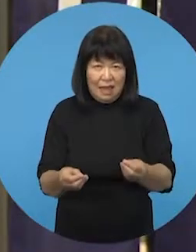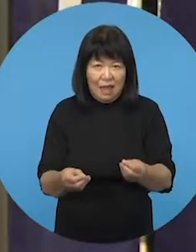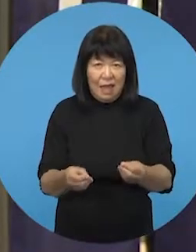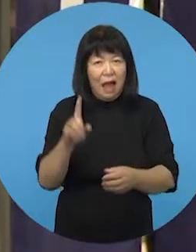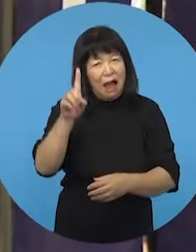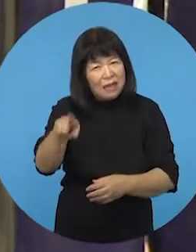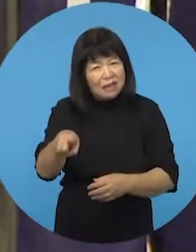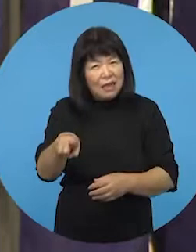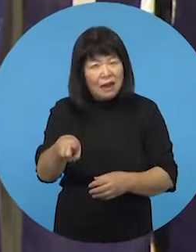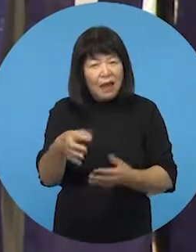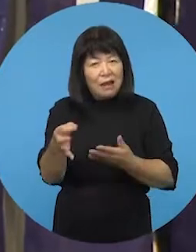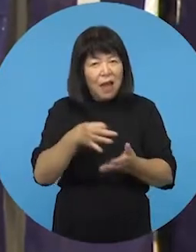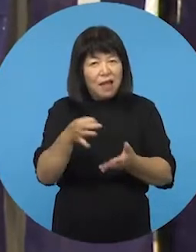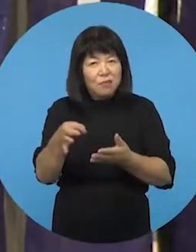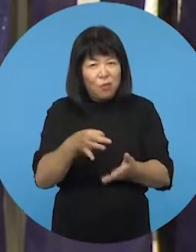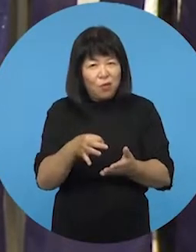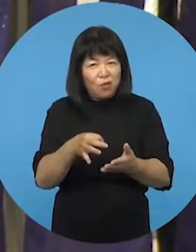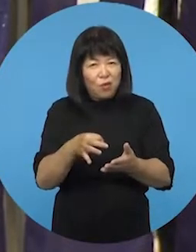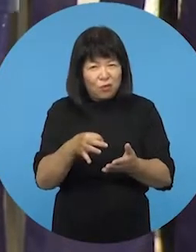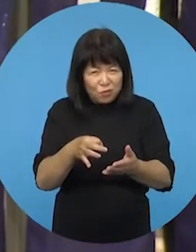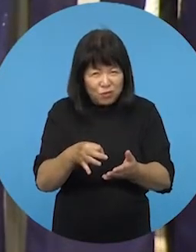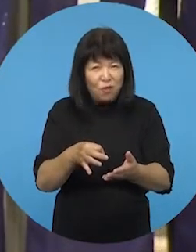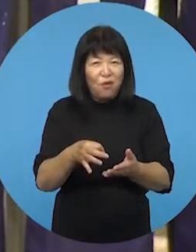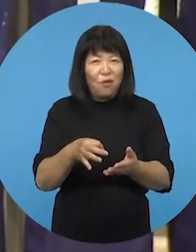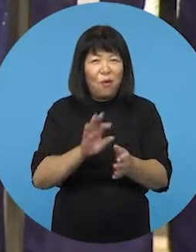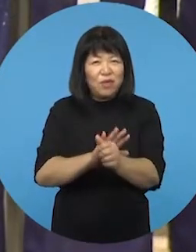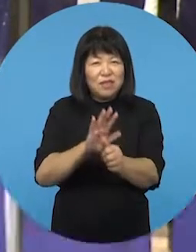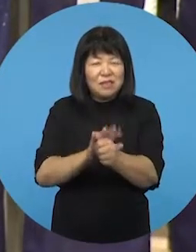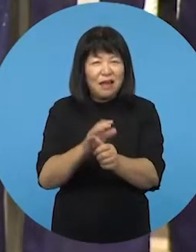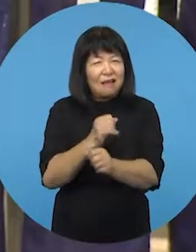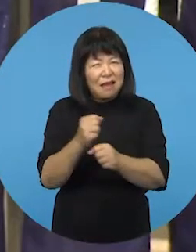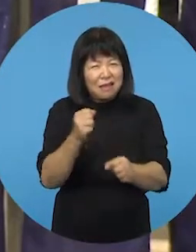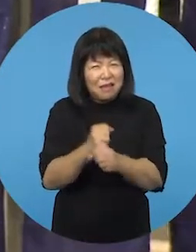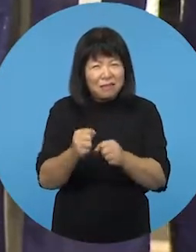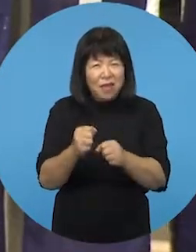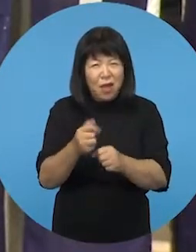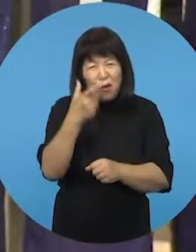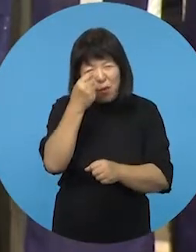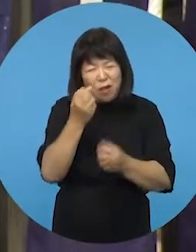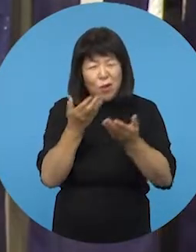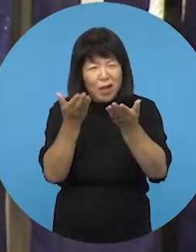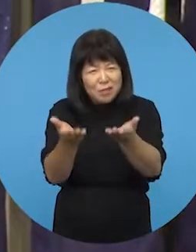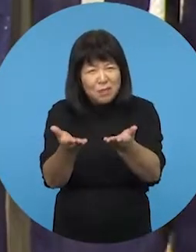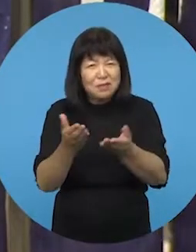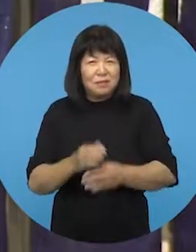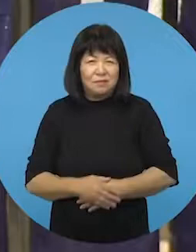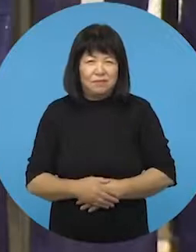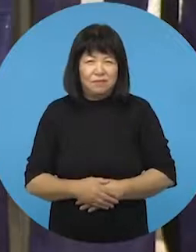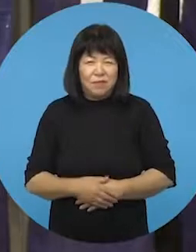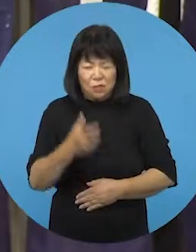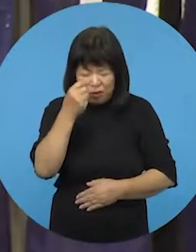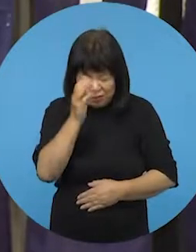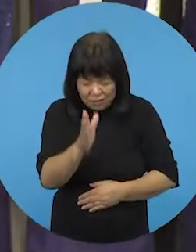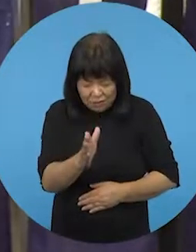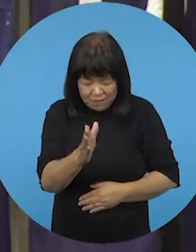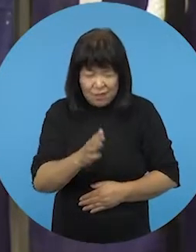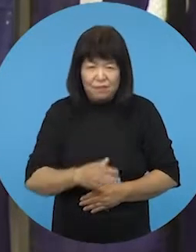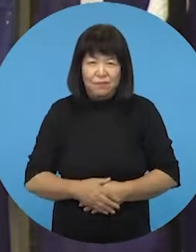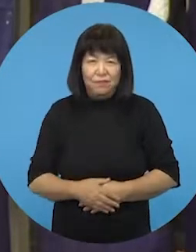明日からはお買い物のお手伝いができないということで、本当にご迷惑をおかけしますが、申し訳ござい